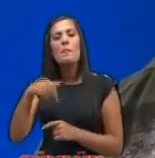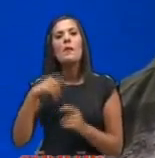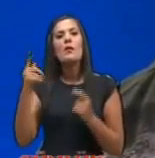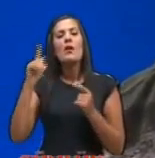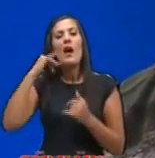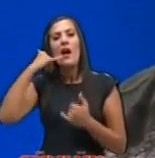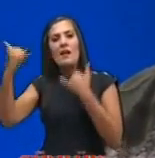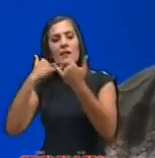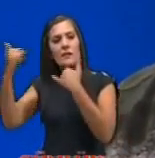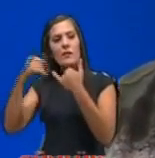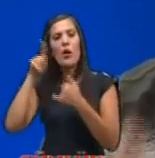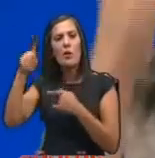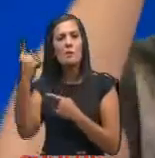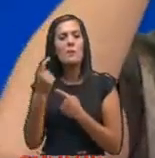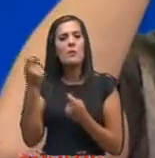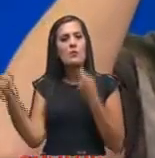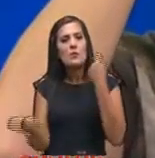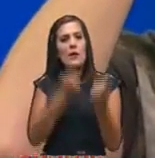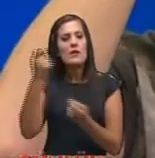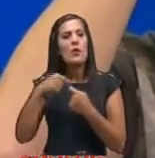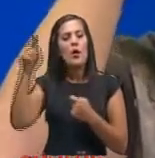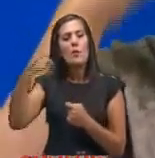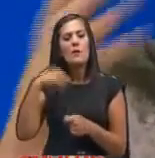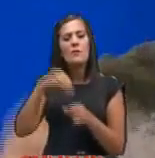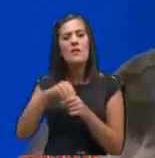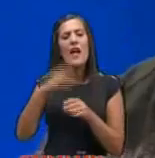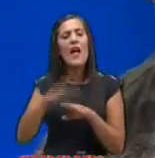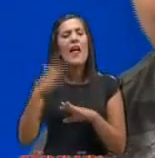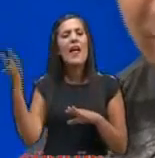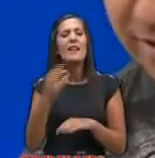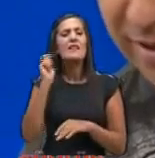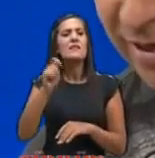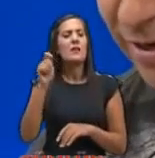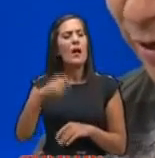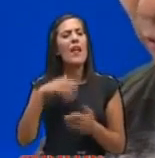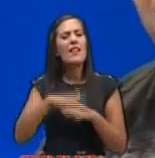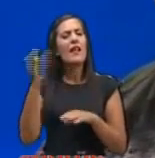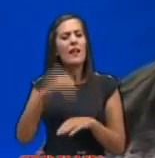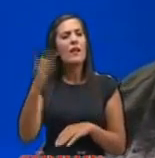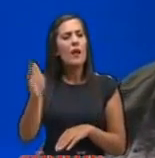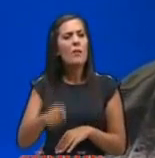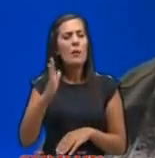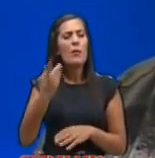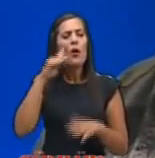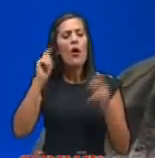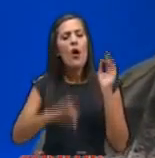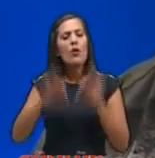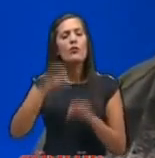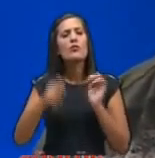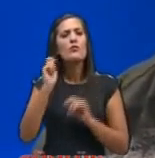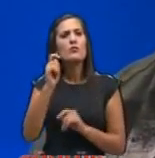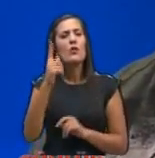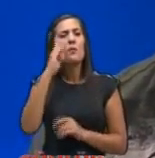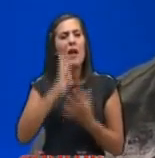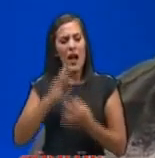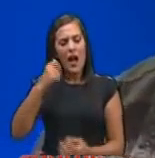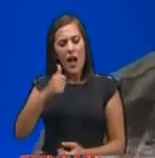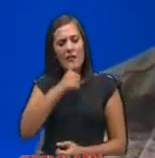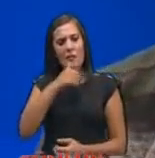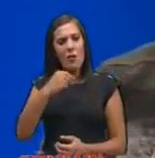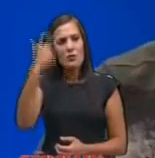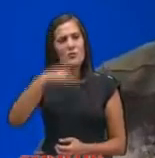Dedi ki evlat ben seni bir albüm yapmak istiyorum dedi. Ondan sonra kendisiyle uzun süre görüştük. Beni İstanbul'a davet etti. Benim İstanbul'a gelmeme bir hafta 10 gün